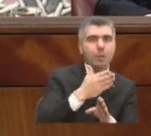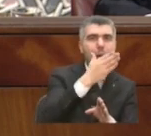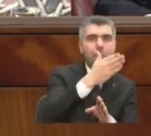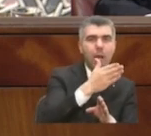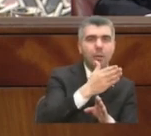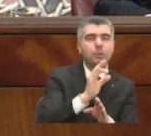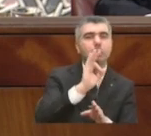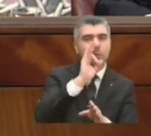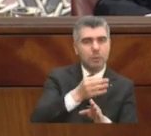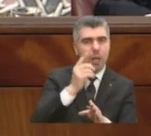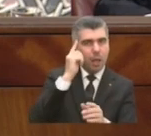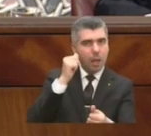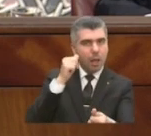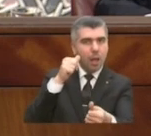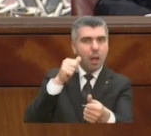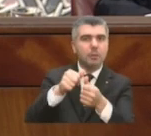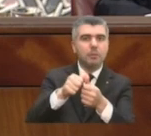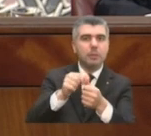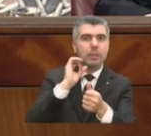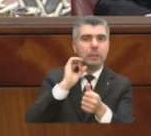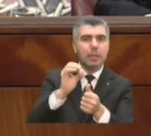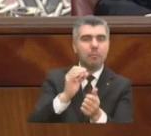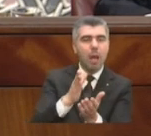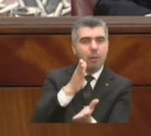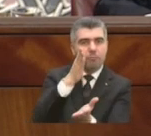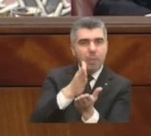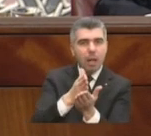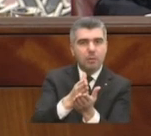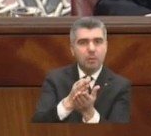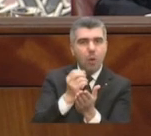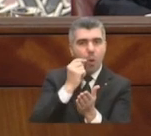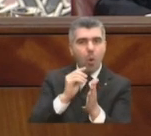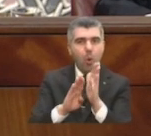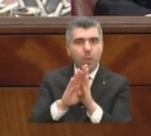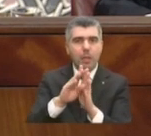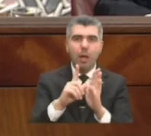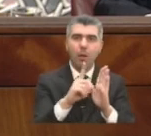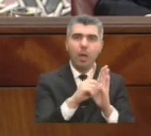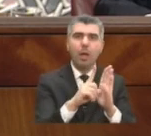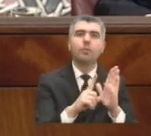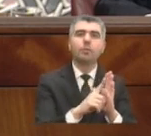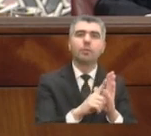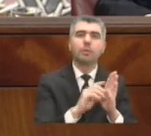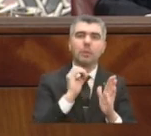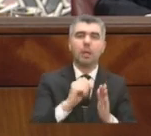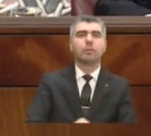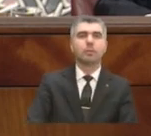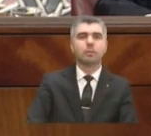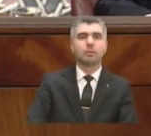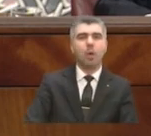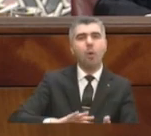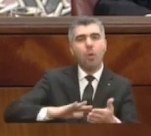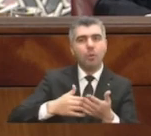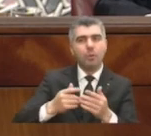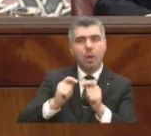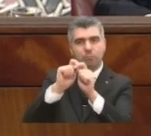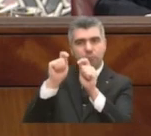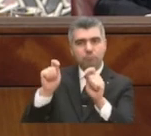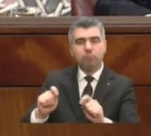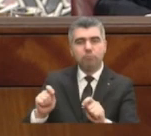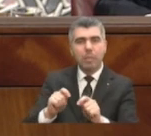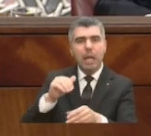في ترسيخ وتعزيز دوله المؤسسات والحق والقانون في اطار التعدديه